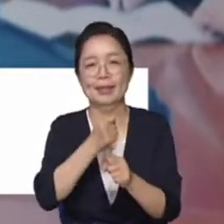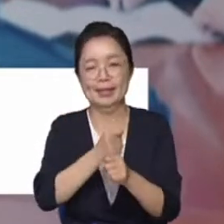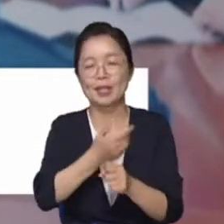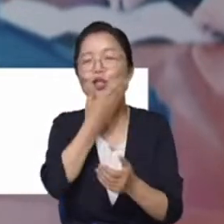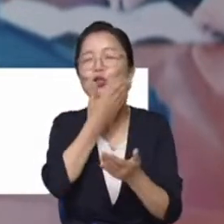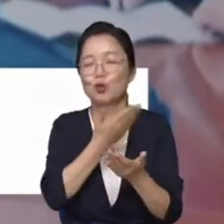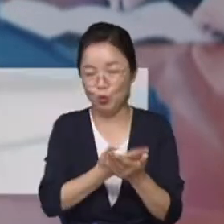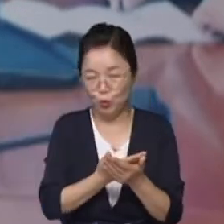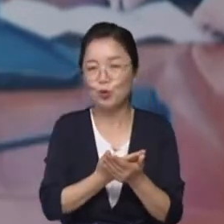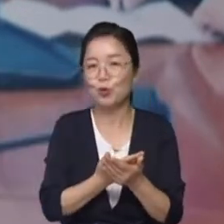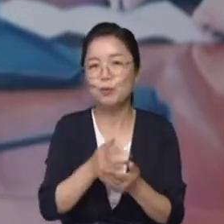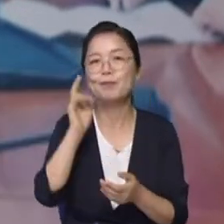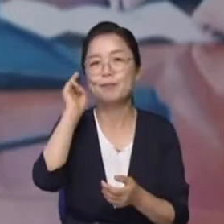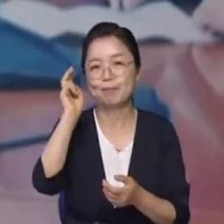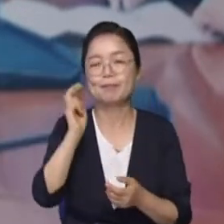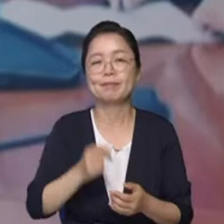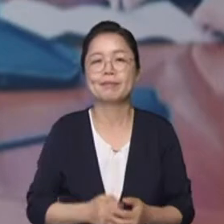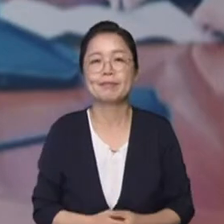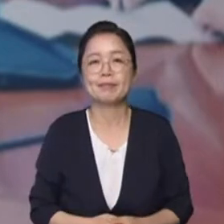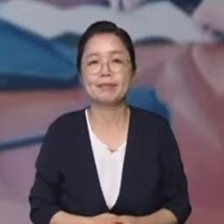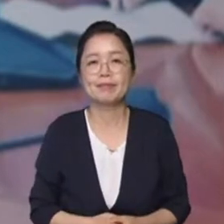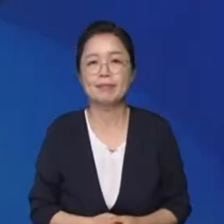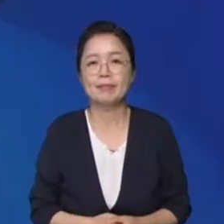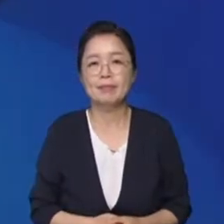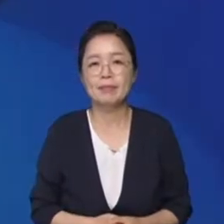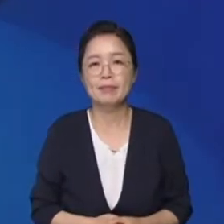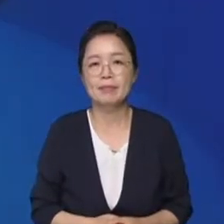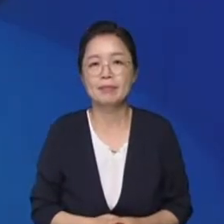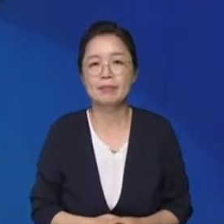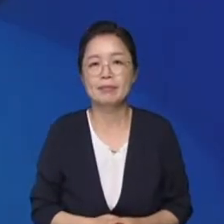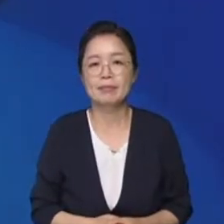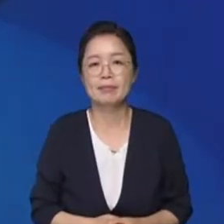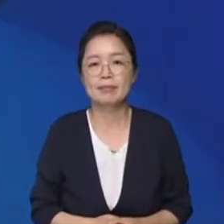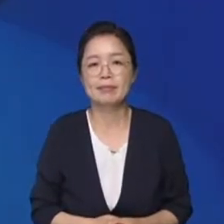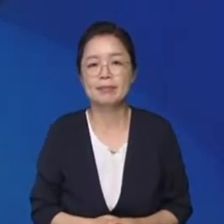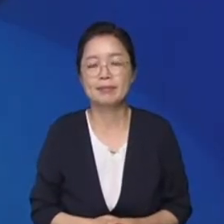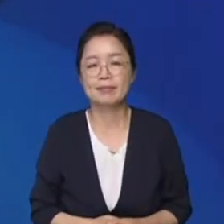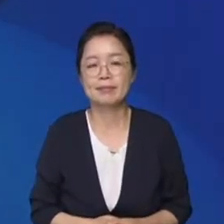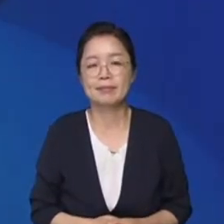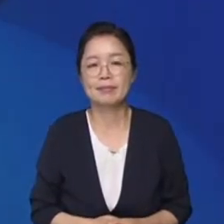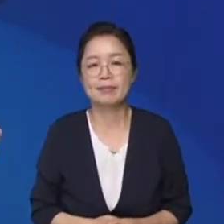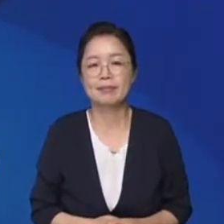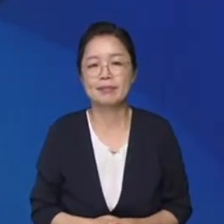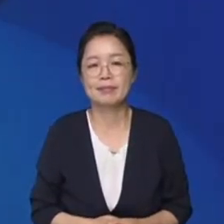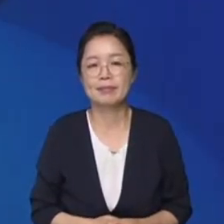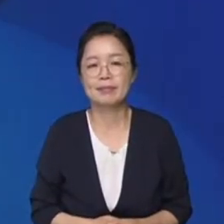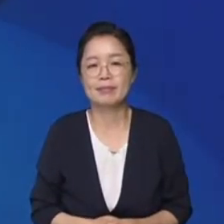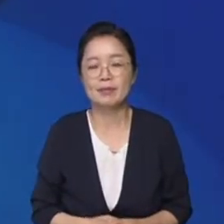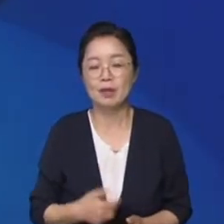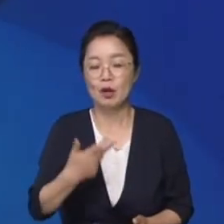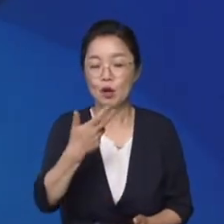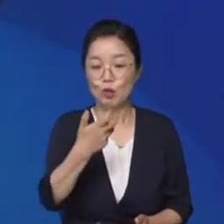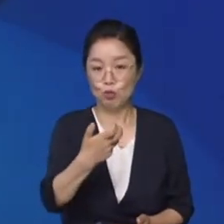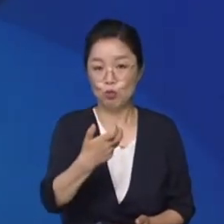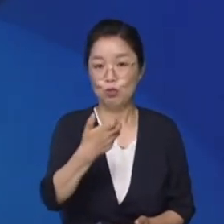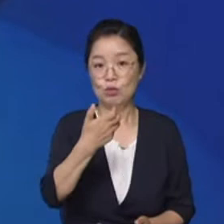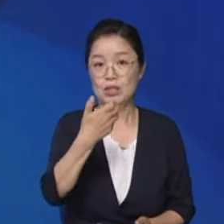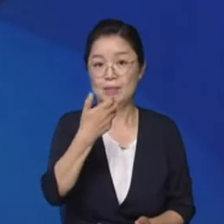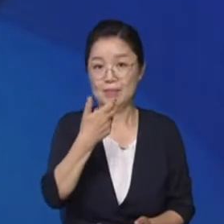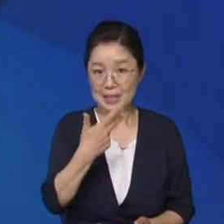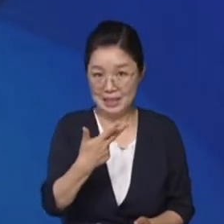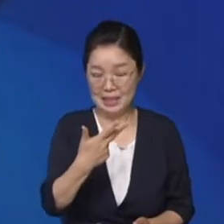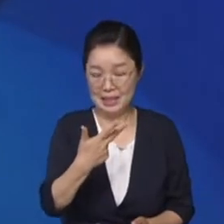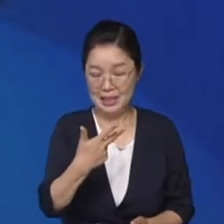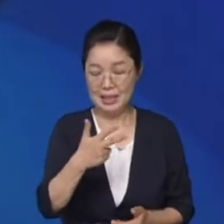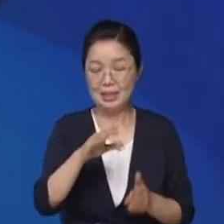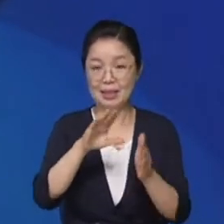가장 중요한 관건이다. 이렇게 생각합니다. 네. 그러면서 또 이제 97의 대표 주자이기도 하시잖아요.